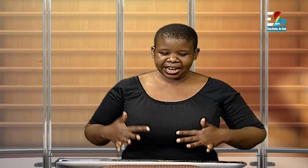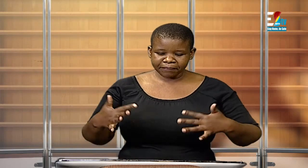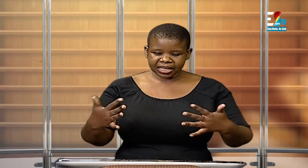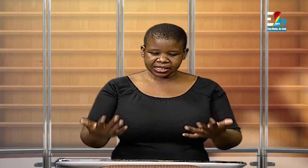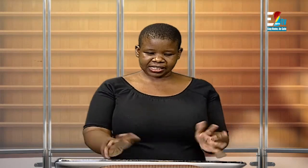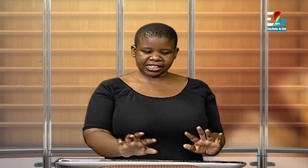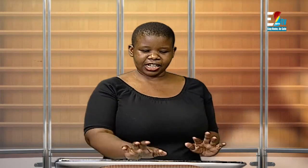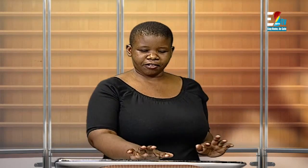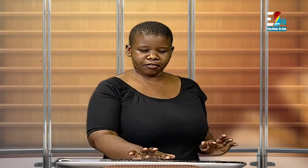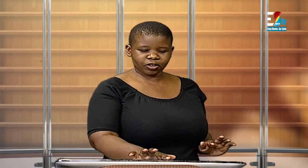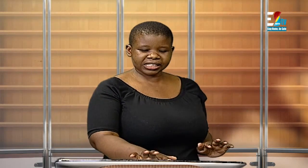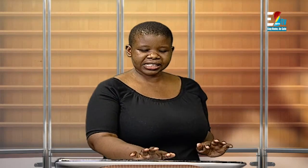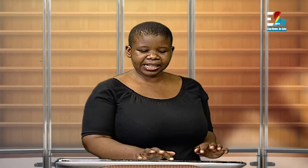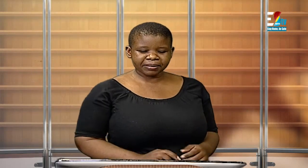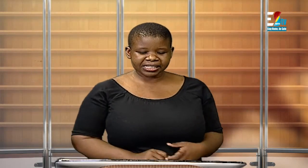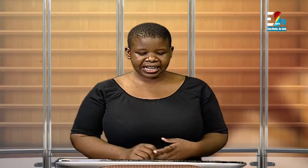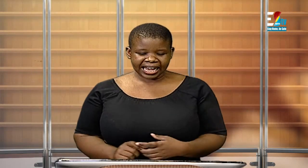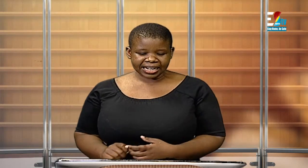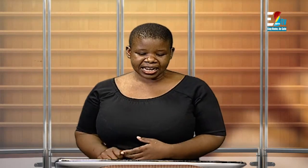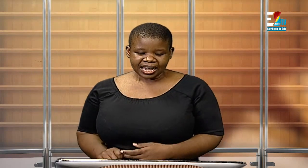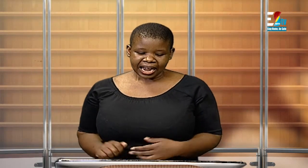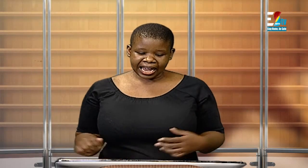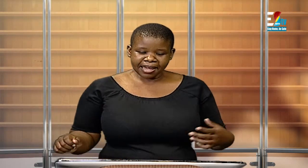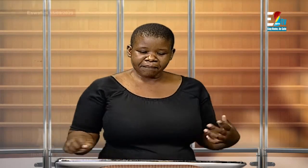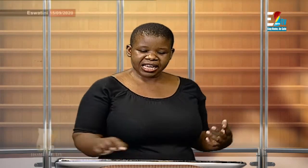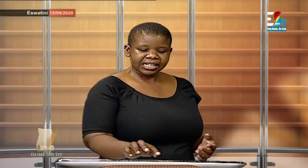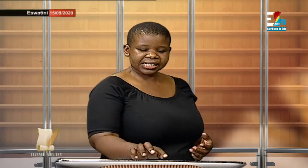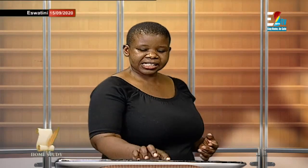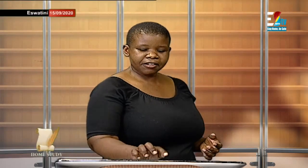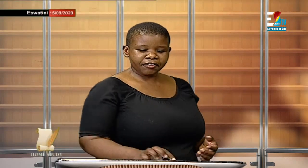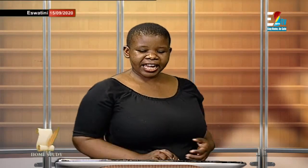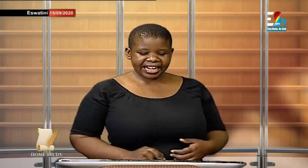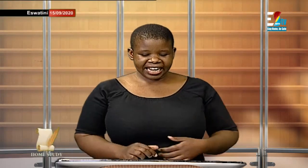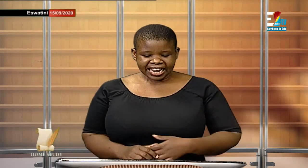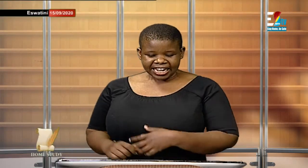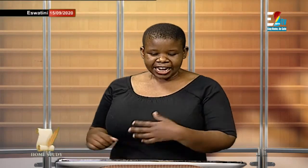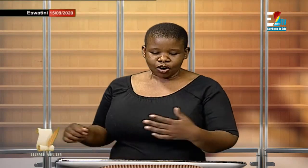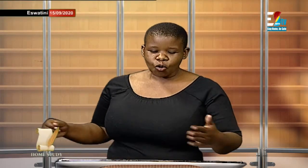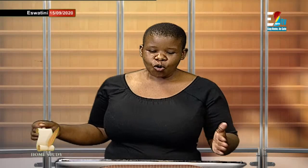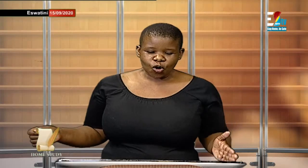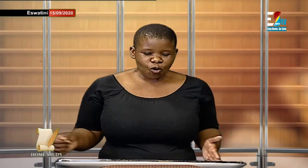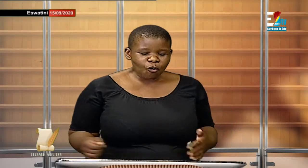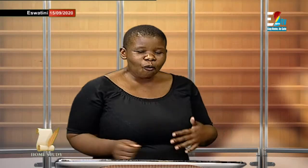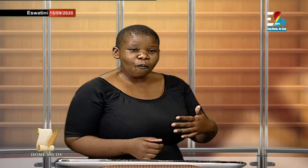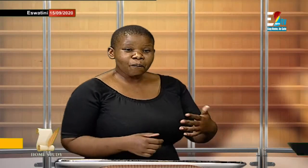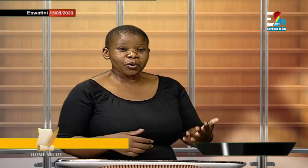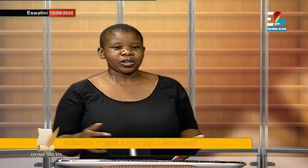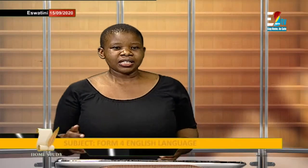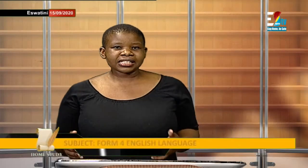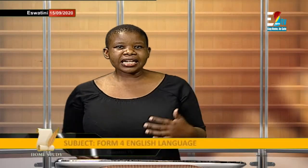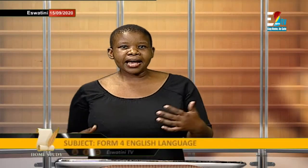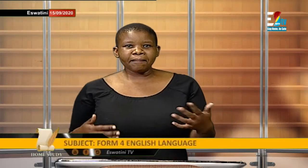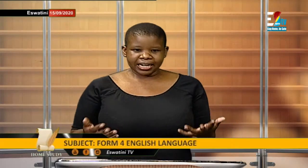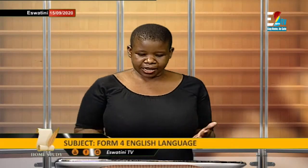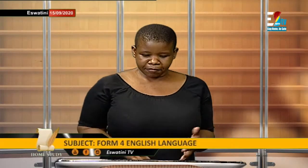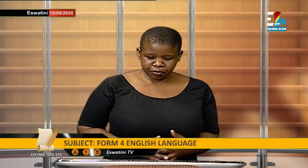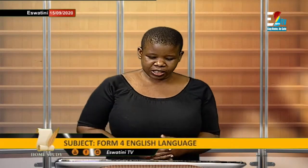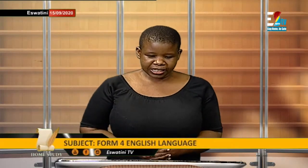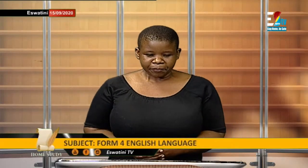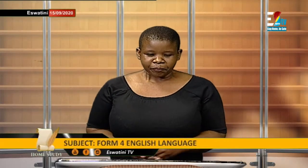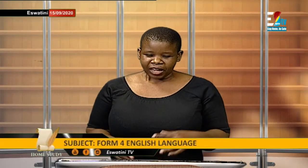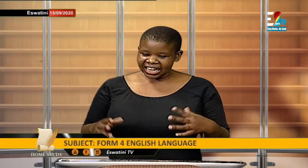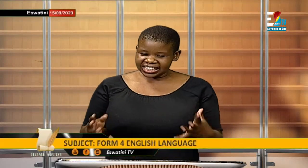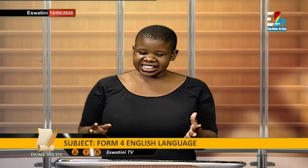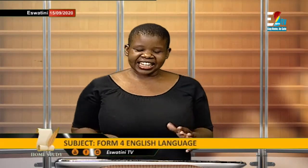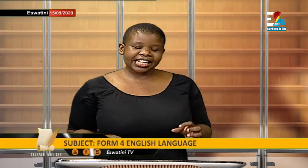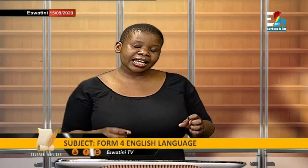ngalani? Ngale misindvo. Sitijabulise ngani? Ngale misindvo yani yenkhulumo. Sihlabele ke